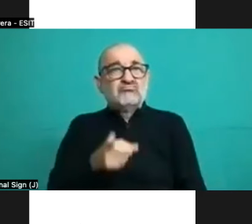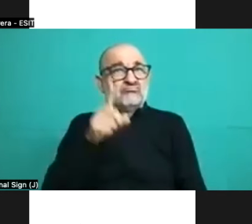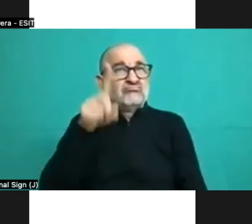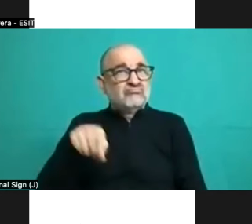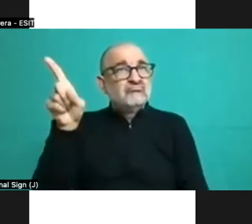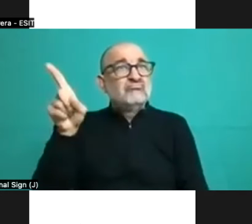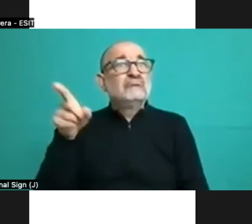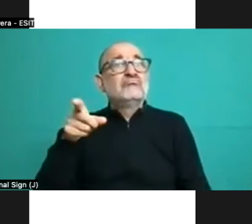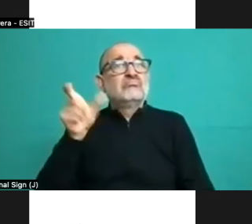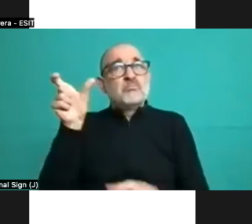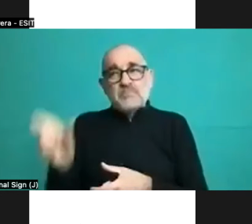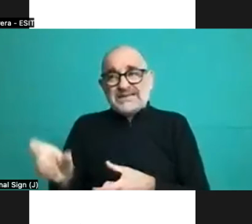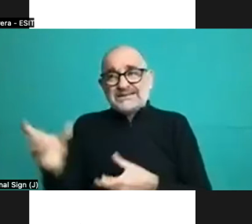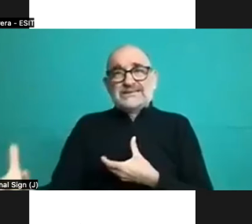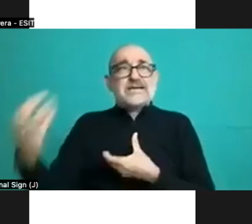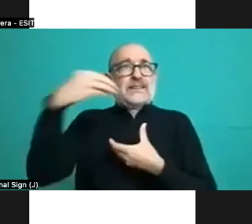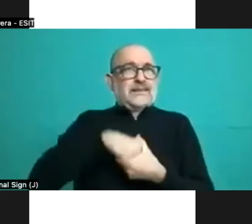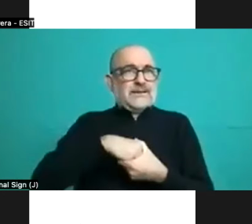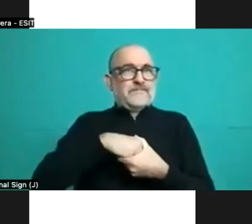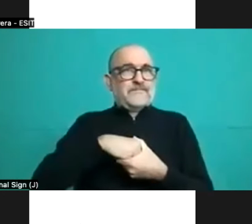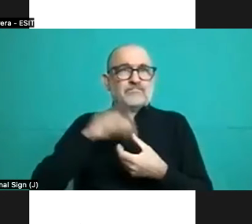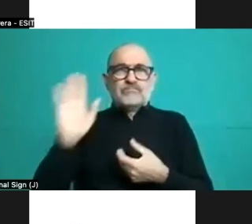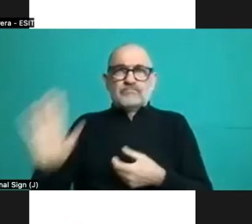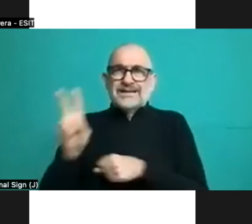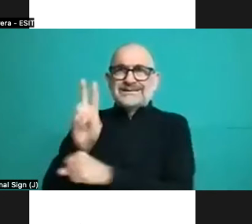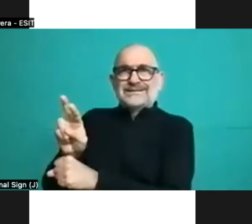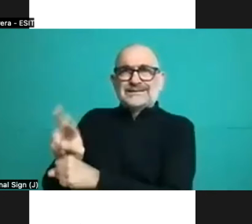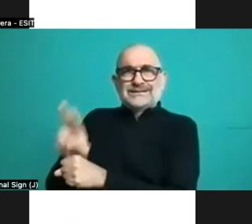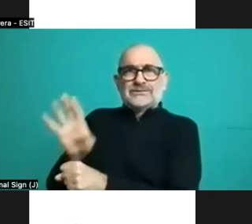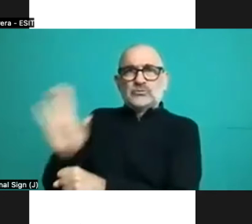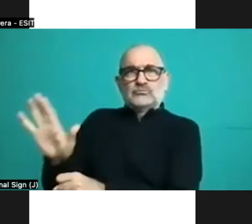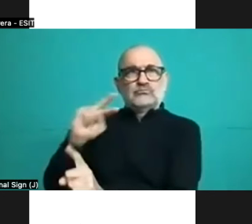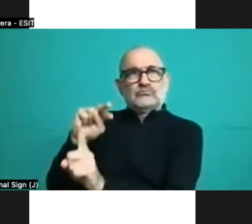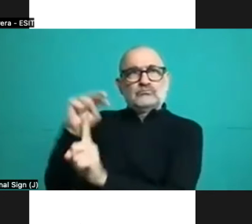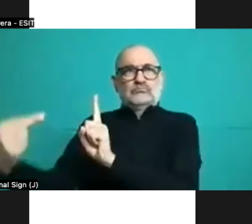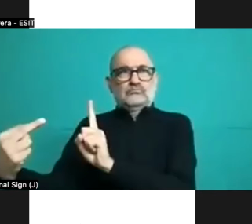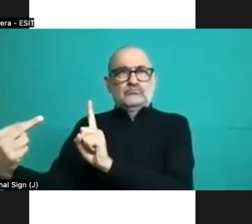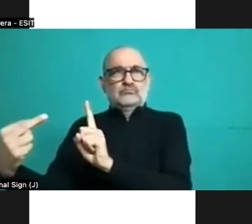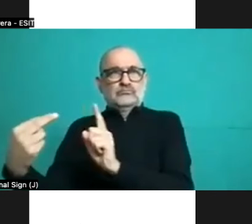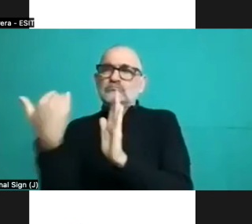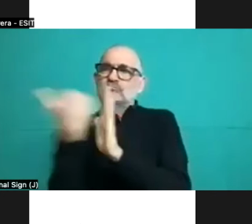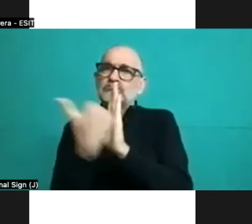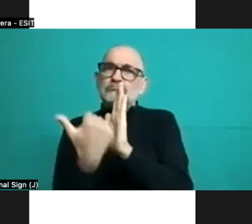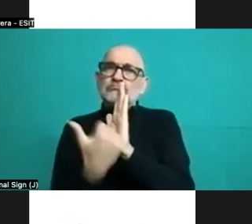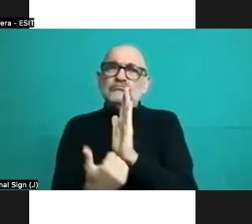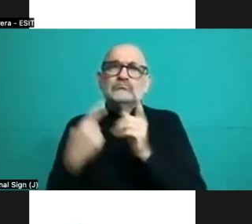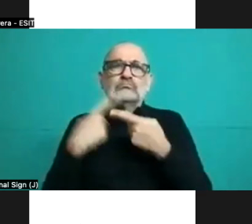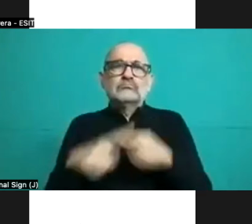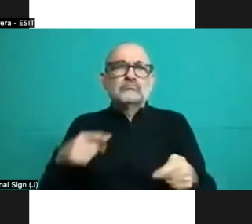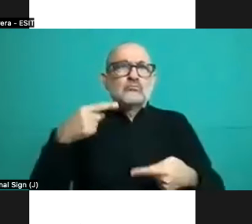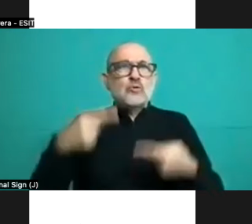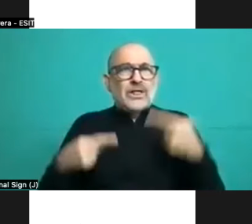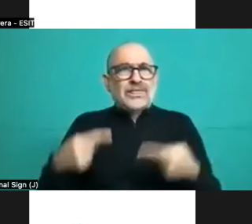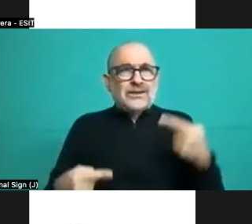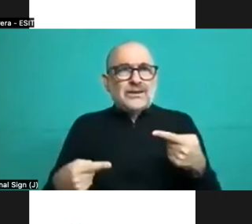les patients, la propre sécurité? Cela passe